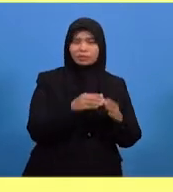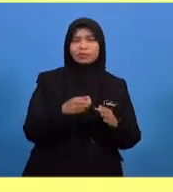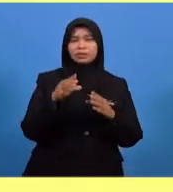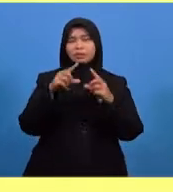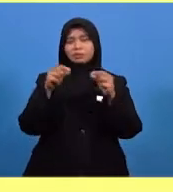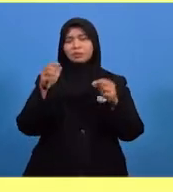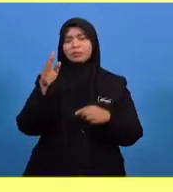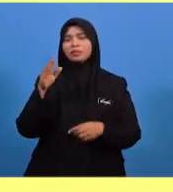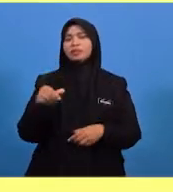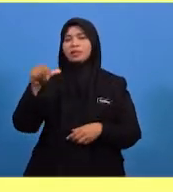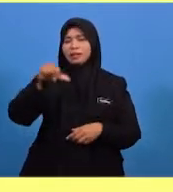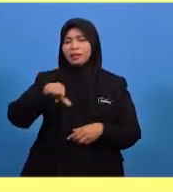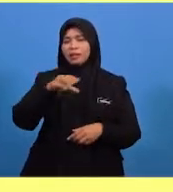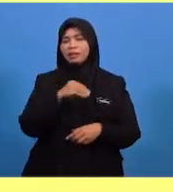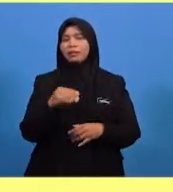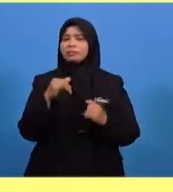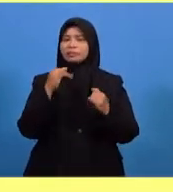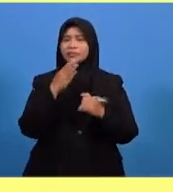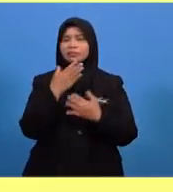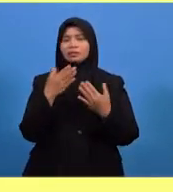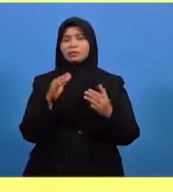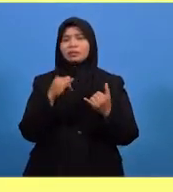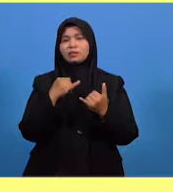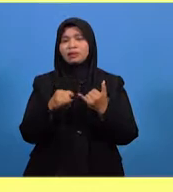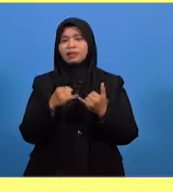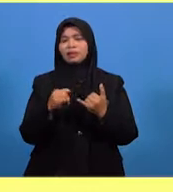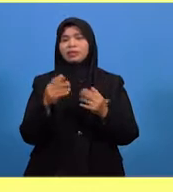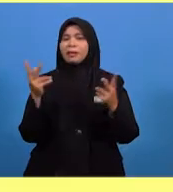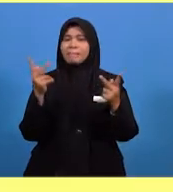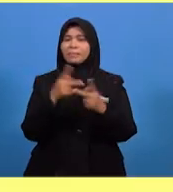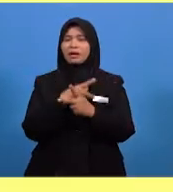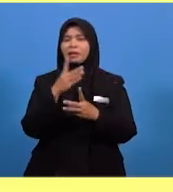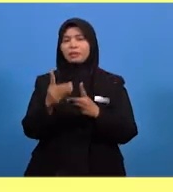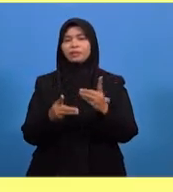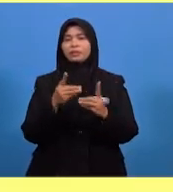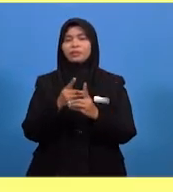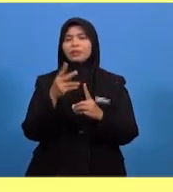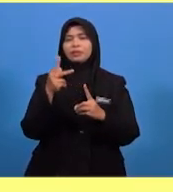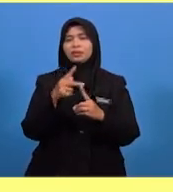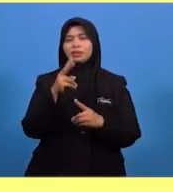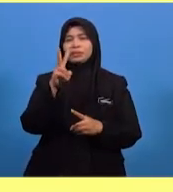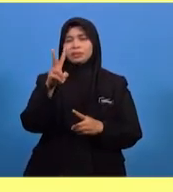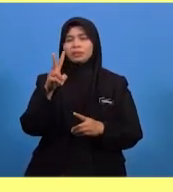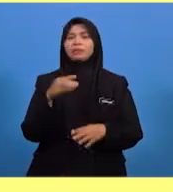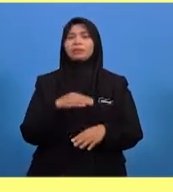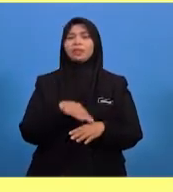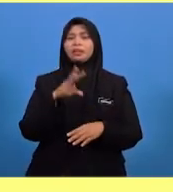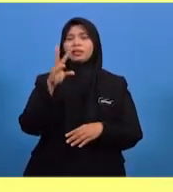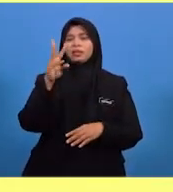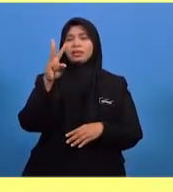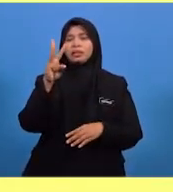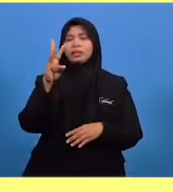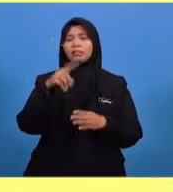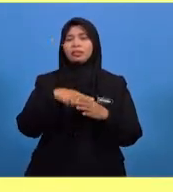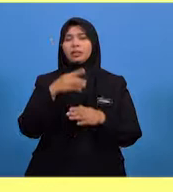seterusnya pengakhiran perang dunia kedua pada enam ogo 1945